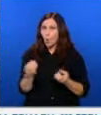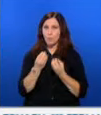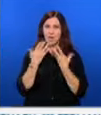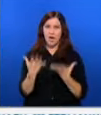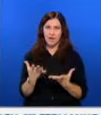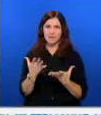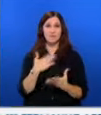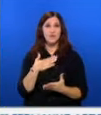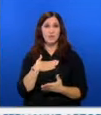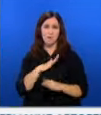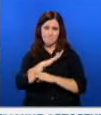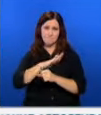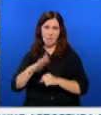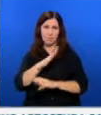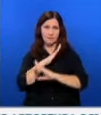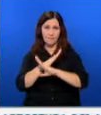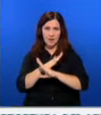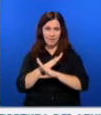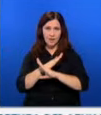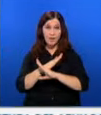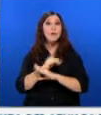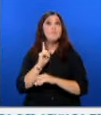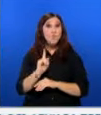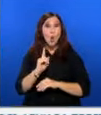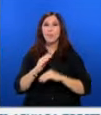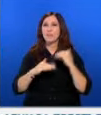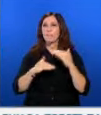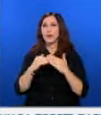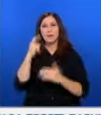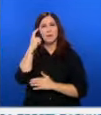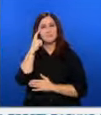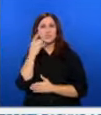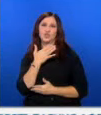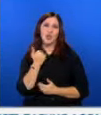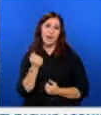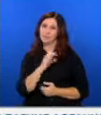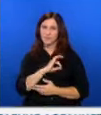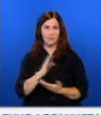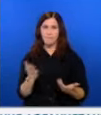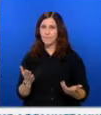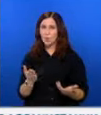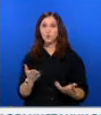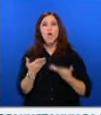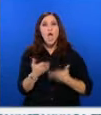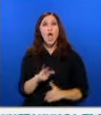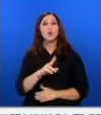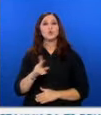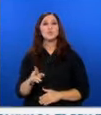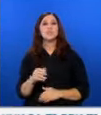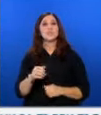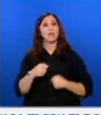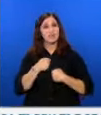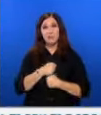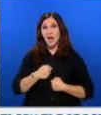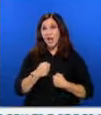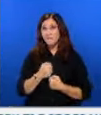харесва да има тотална забрана. Но на практика смятам, че няма да се получи. Родителите са